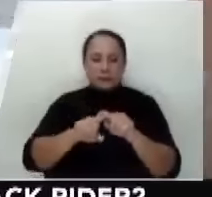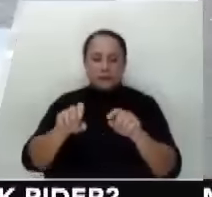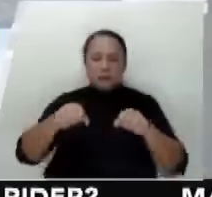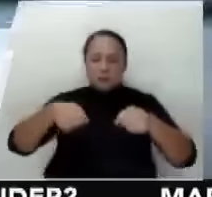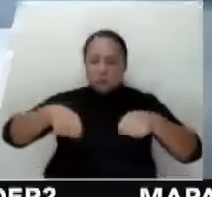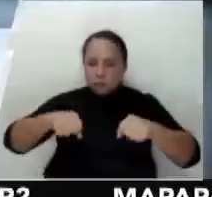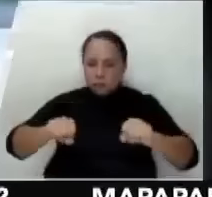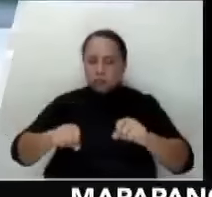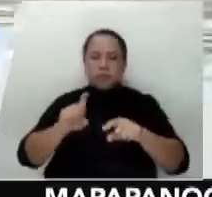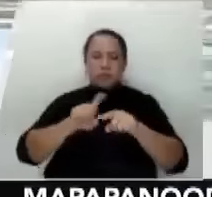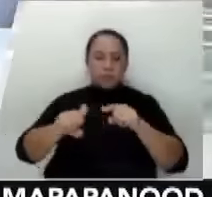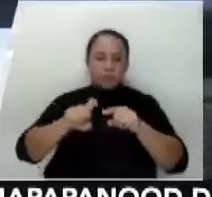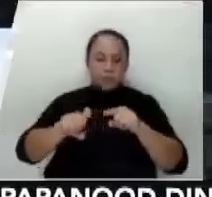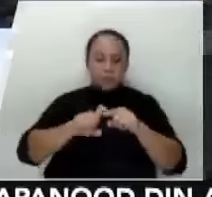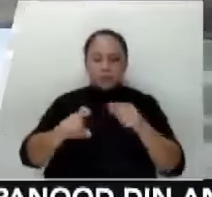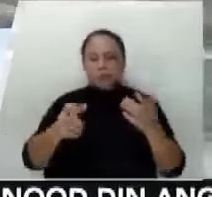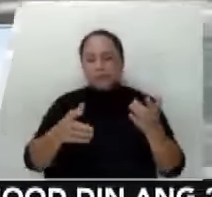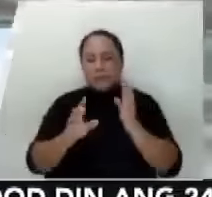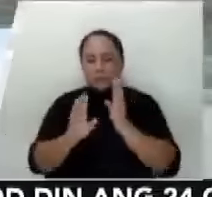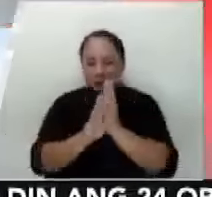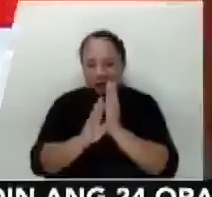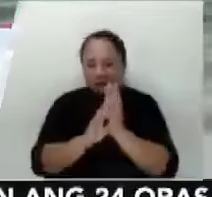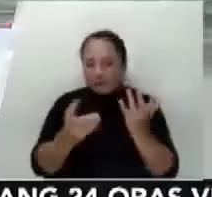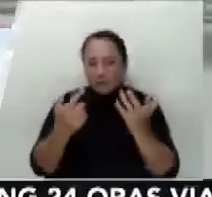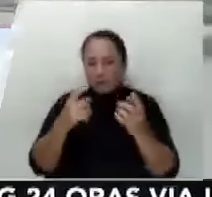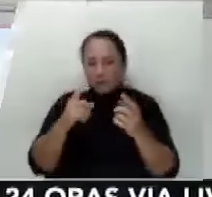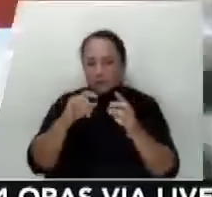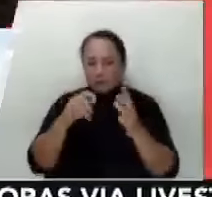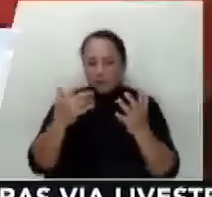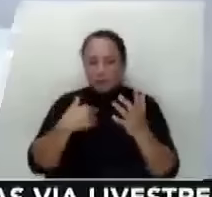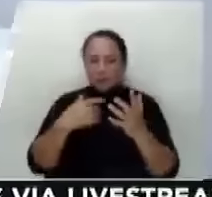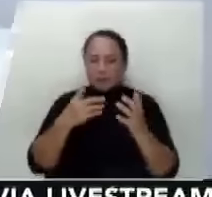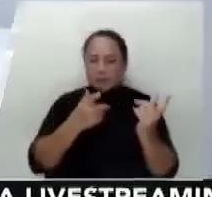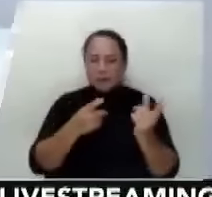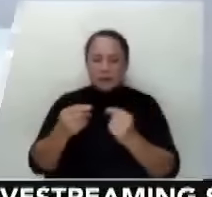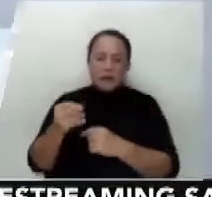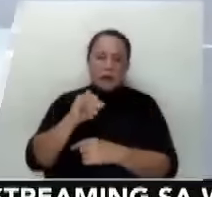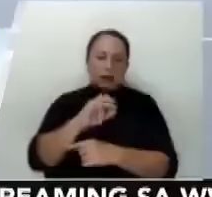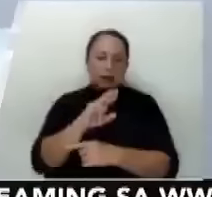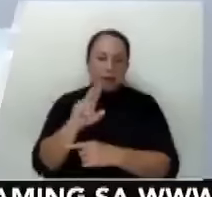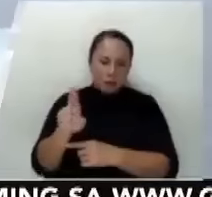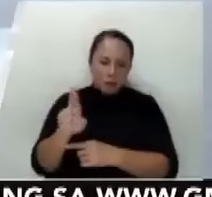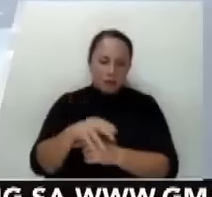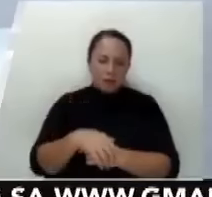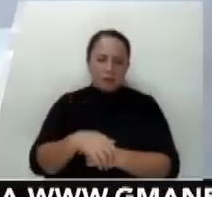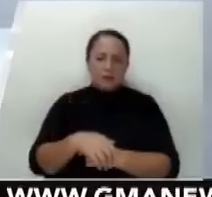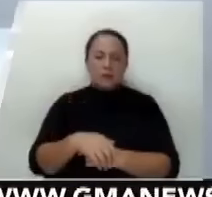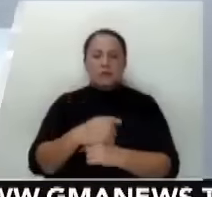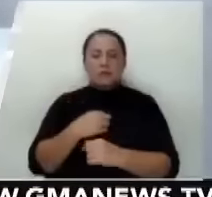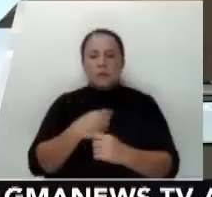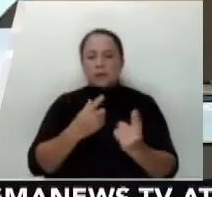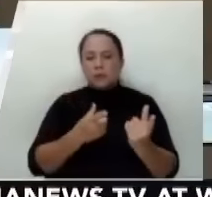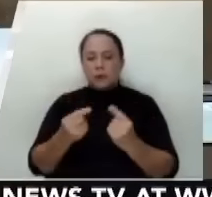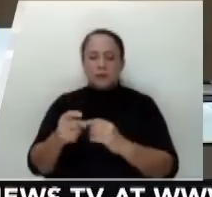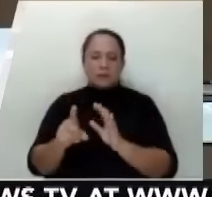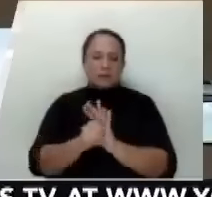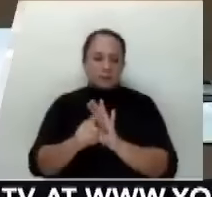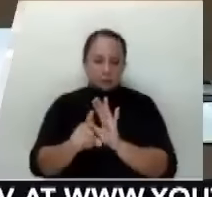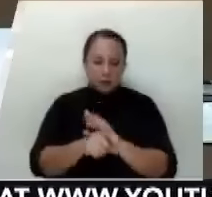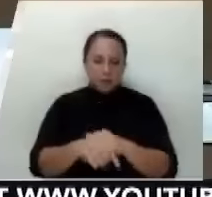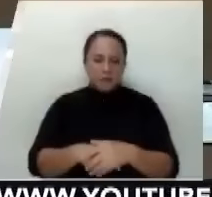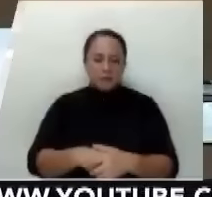road. Binabalangkas na ng MMDA ang Implementing Rules and Regulation o IRR sa pagpapatupad ng ban.